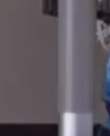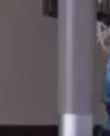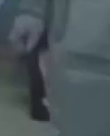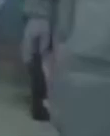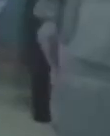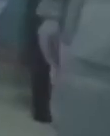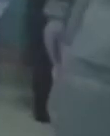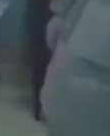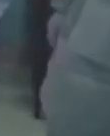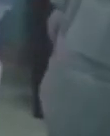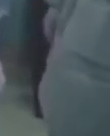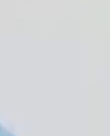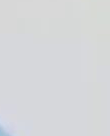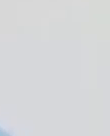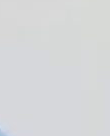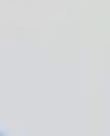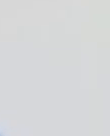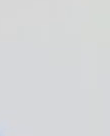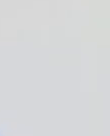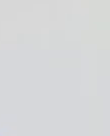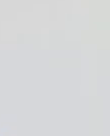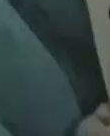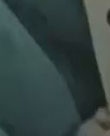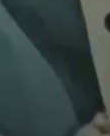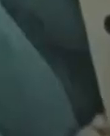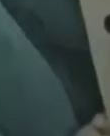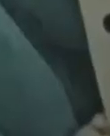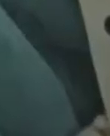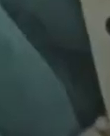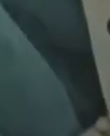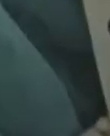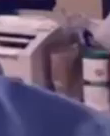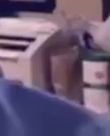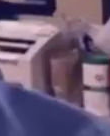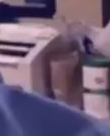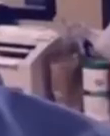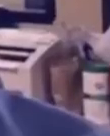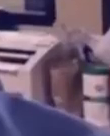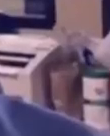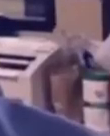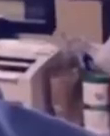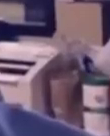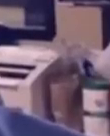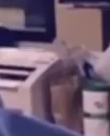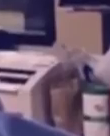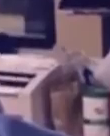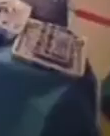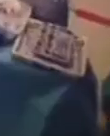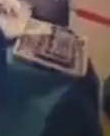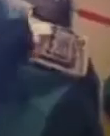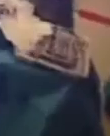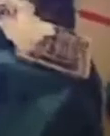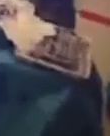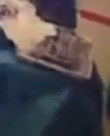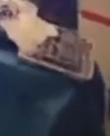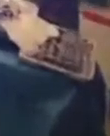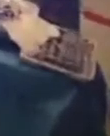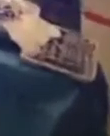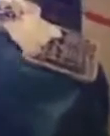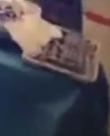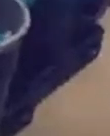e dare continuità alle assunzioni fatte durante l'emergenza partendo dalle graduatorie esistenti e garantendo